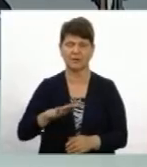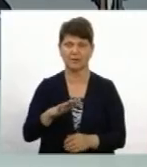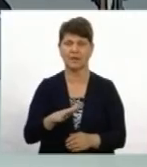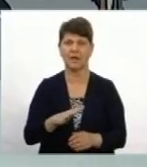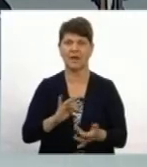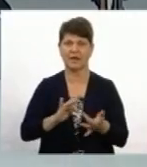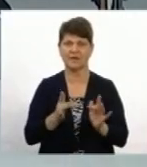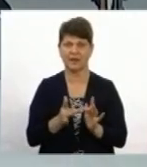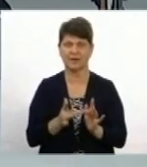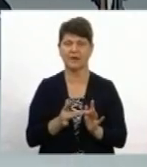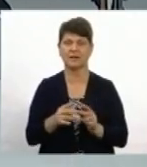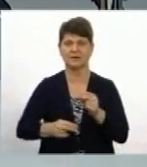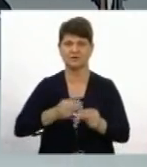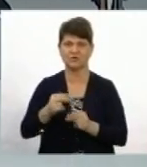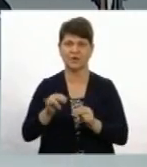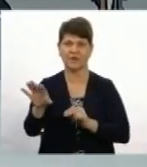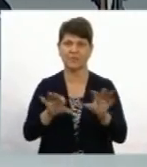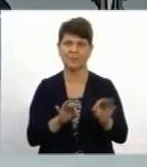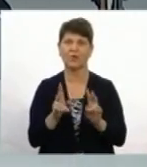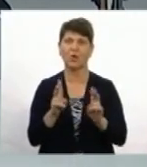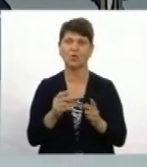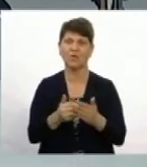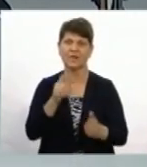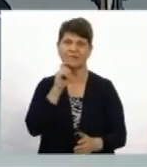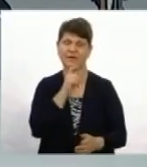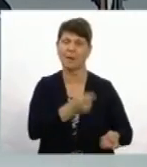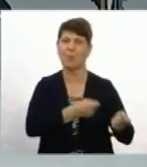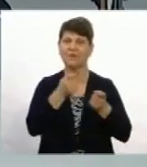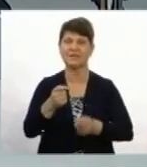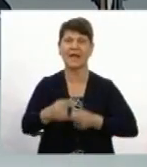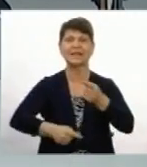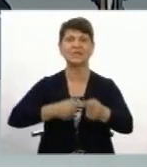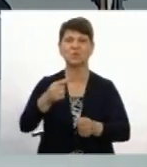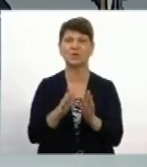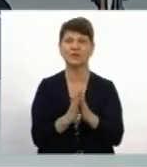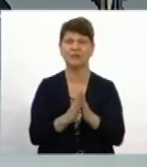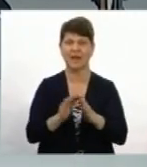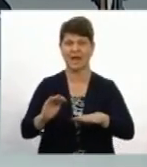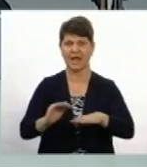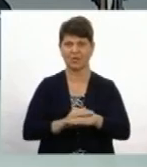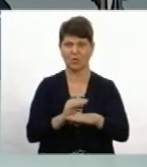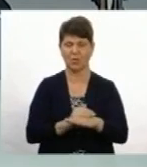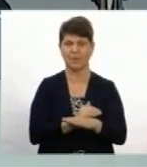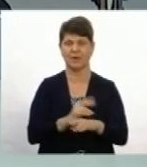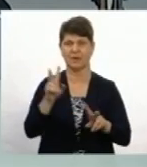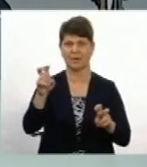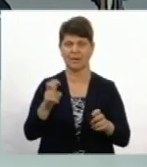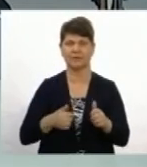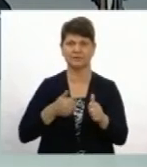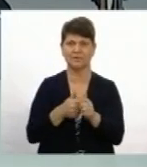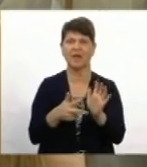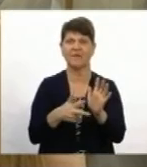інтернет-мережі, через який надалі обиратимуть, хто від Вінниччини повезе наступний прем'єрник «Книга добра» до ще 38 країн